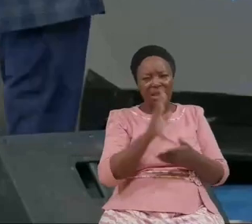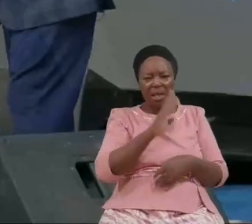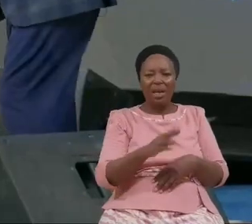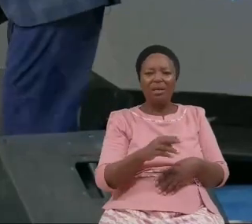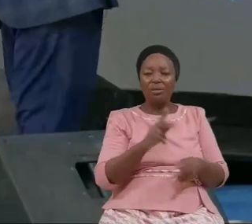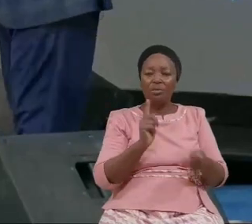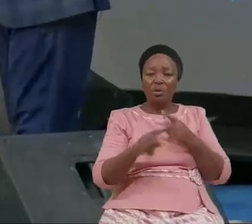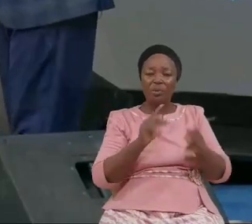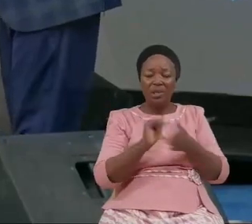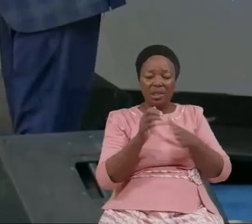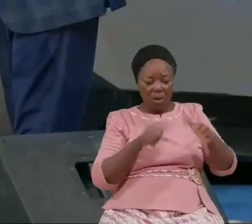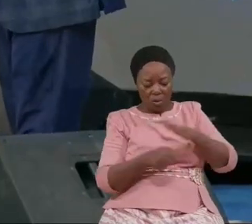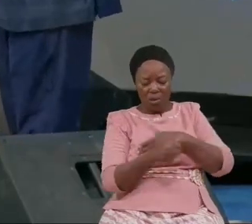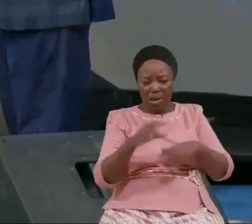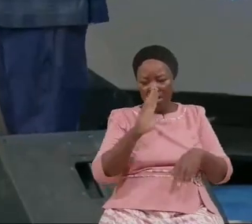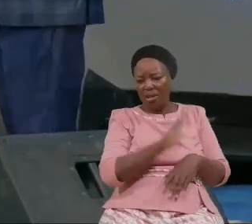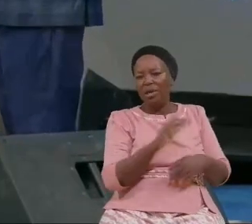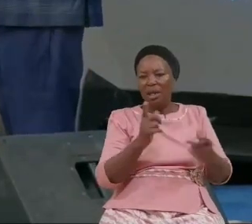saoule